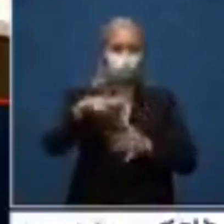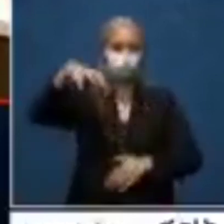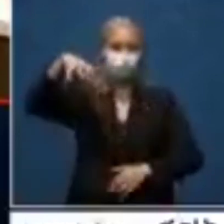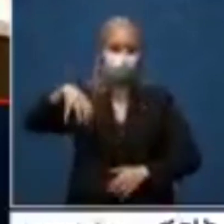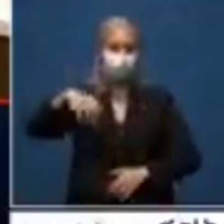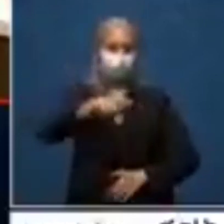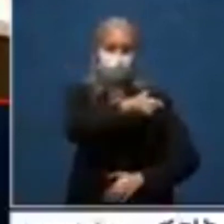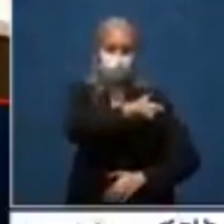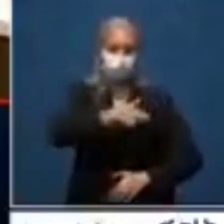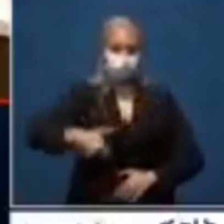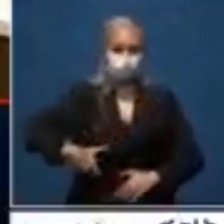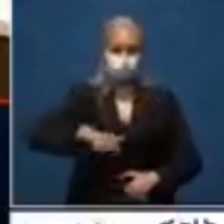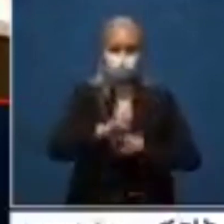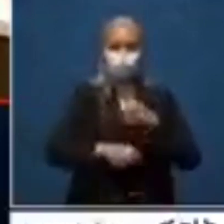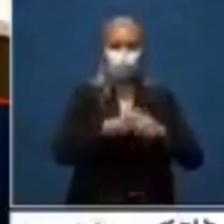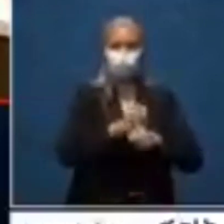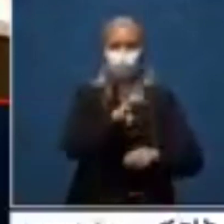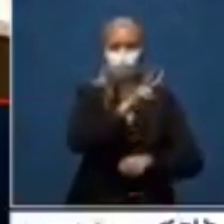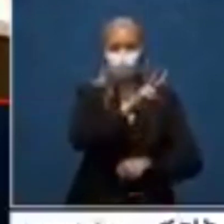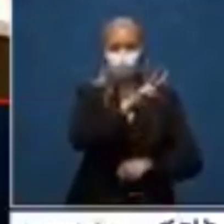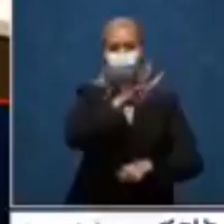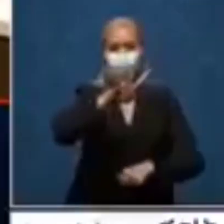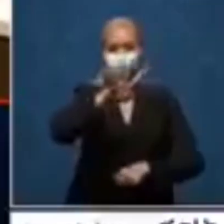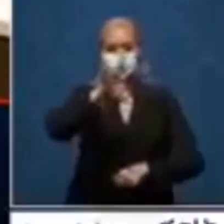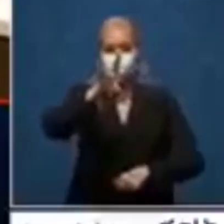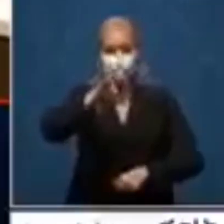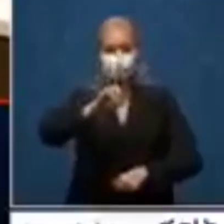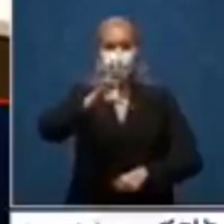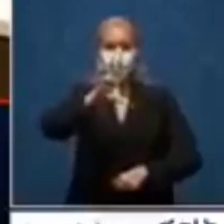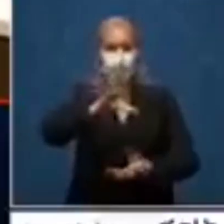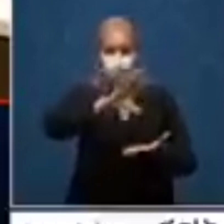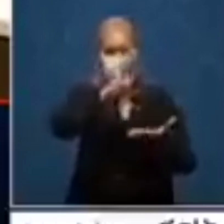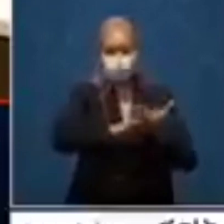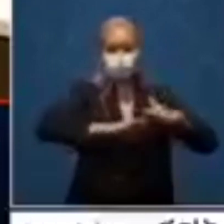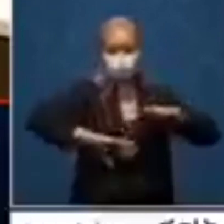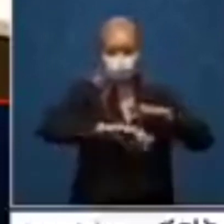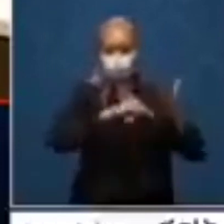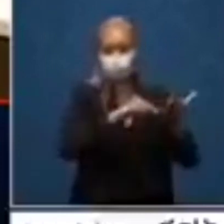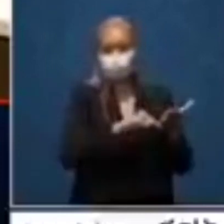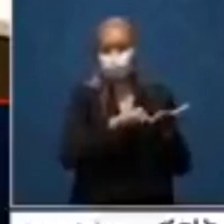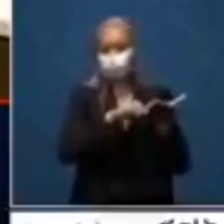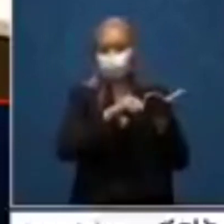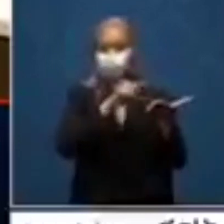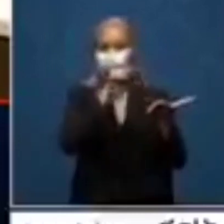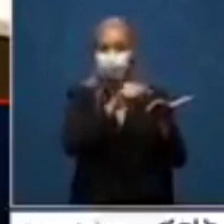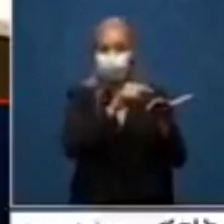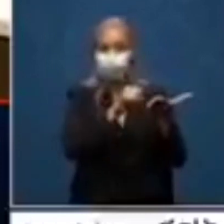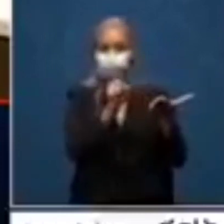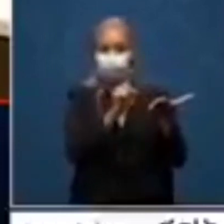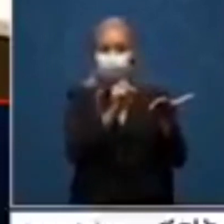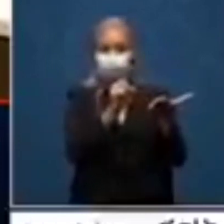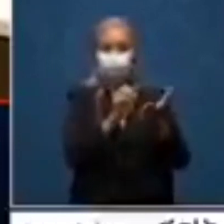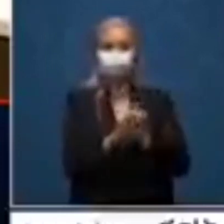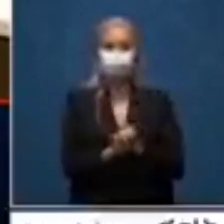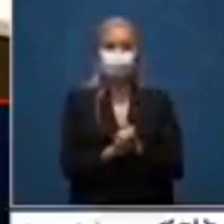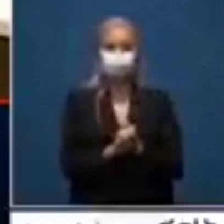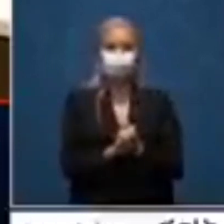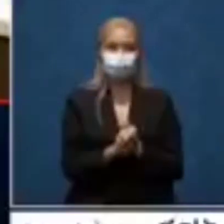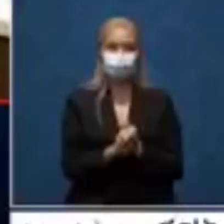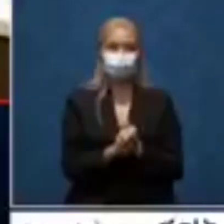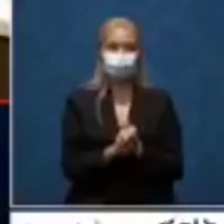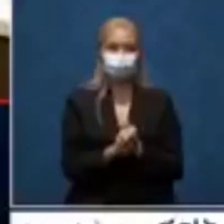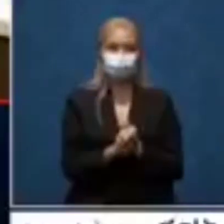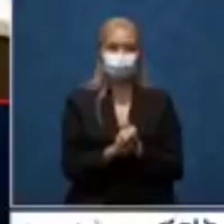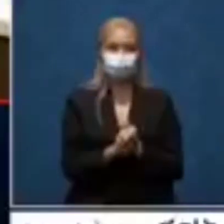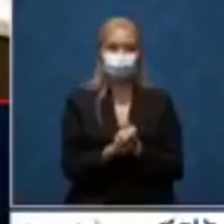ะหลังปี2475อ้างอิงได้นะคะจากหนังสือเล่มหนึ่งค่ะ ท่านธนมรั ตน์ของอาจารย์ปีชานะคะ